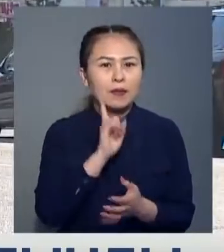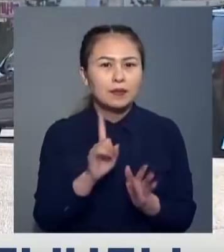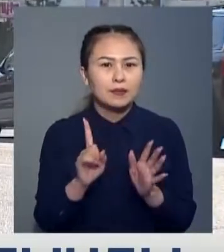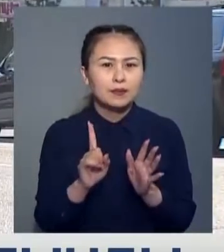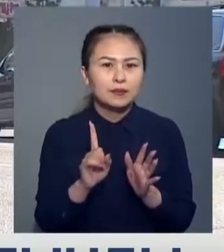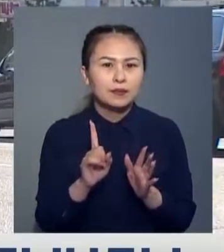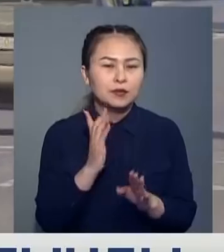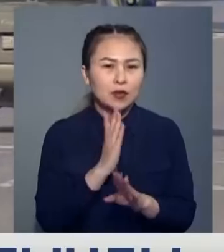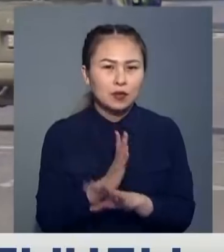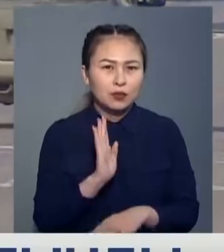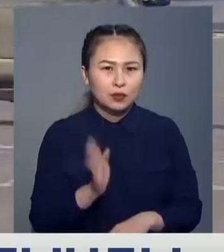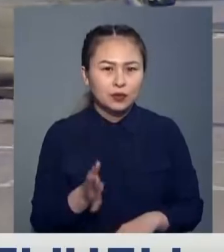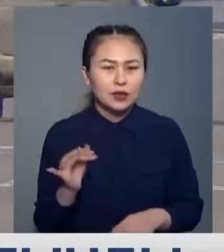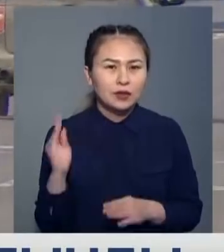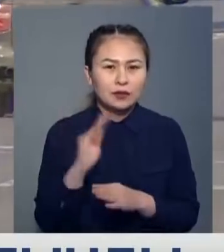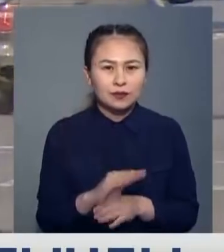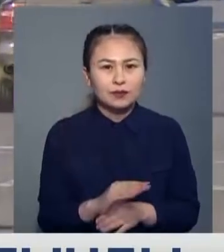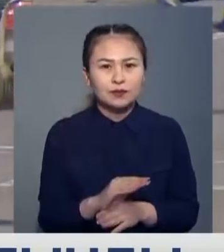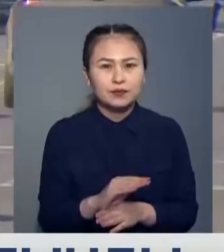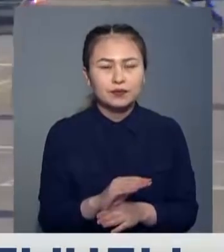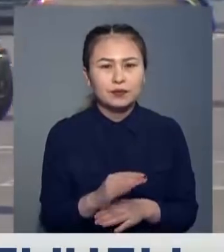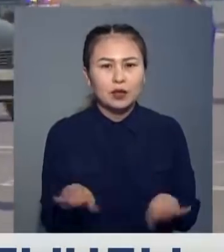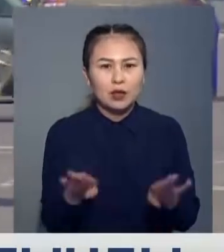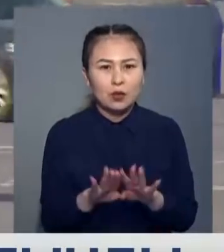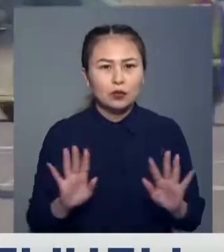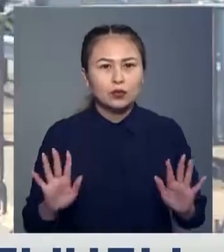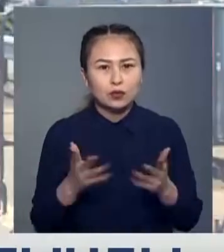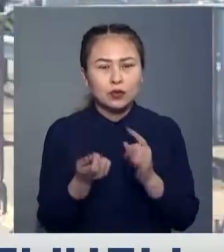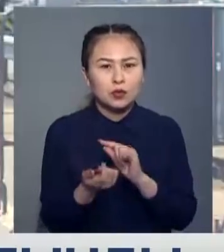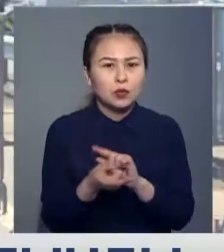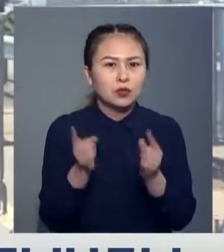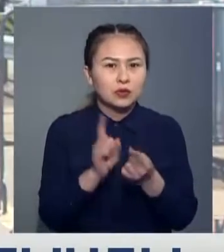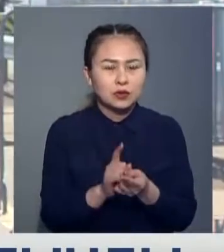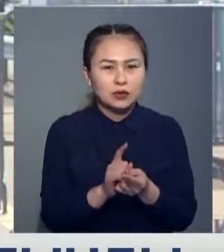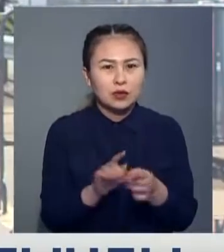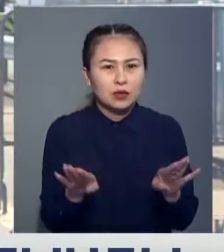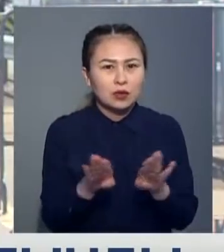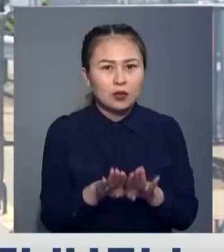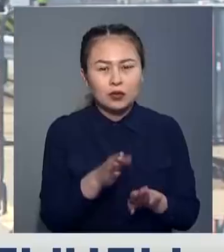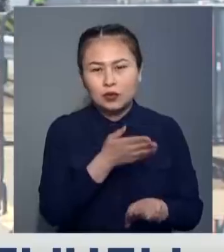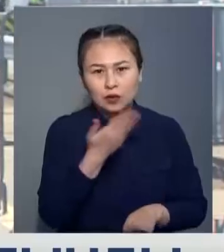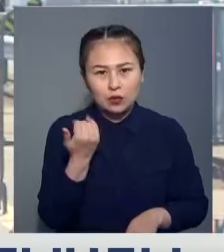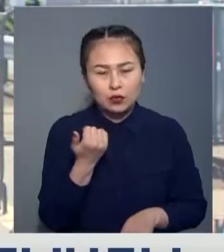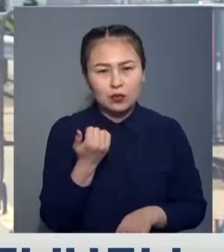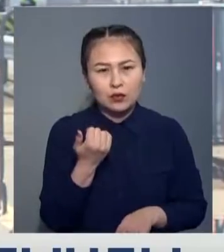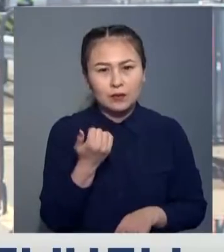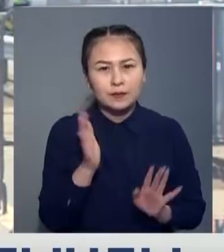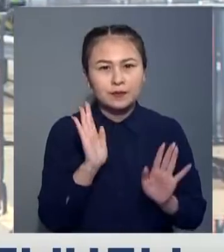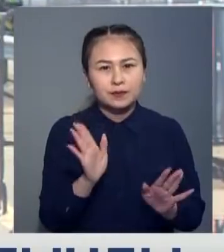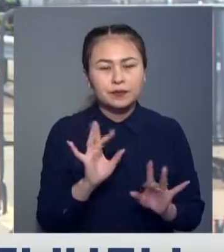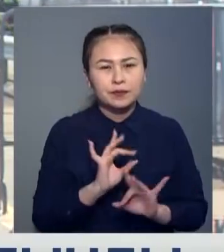жақтарға жүрмейтін болады. Жалпы жағдай осындай, қатты бір өрес көліктердің өскені байқалмайды. Тіпті